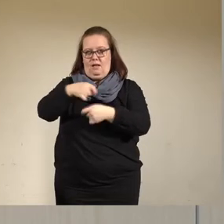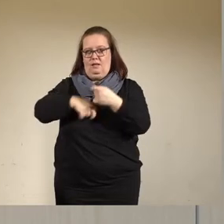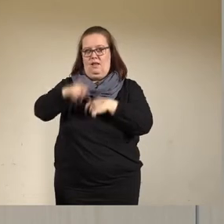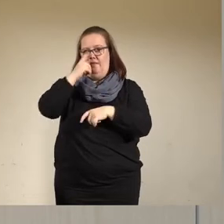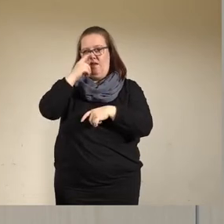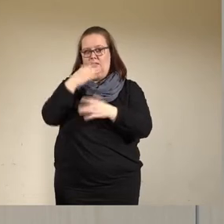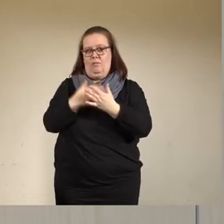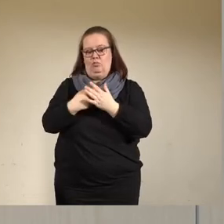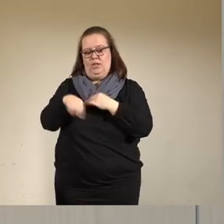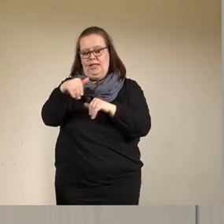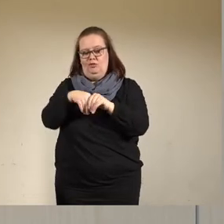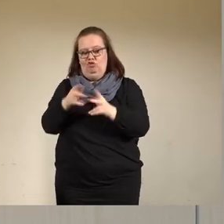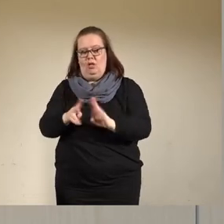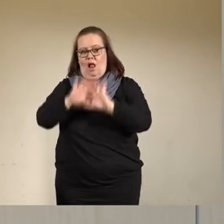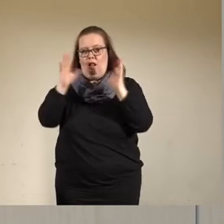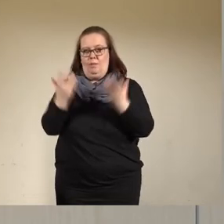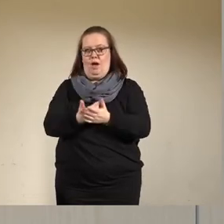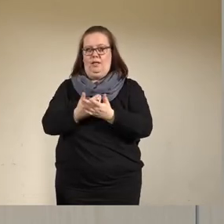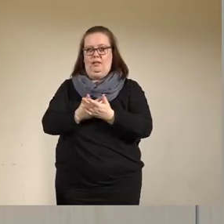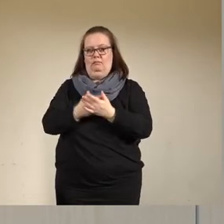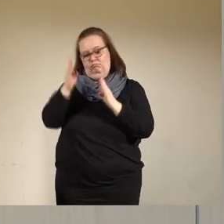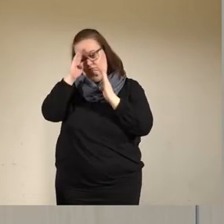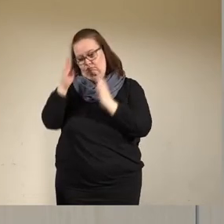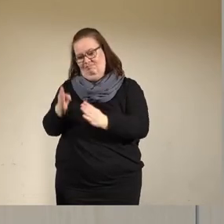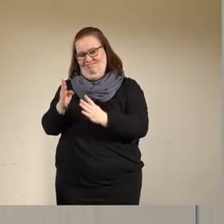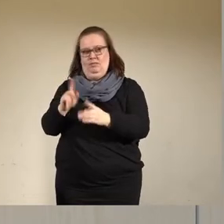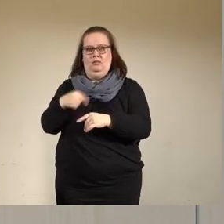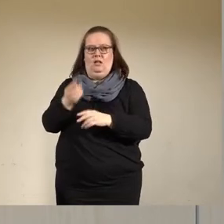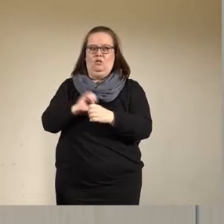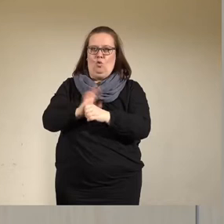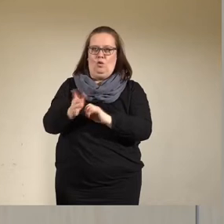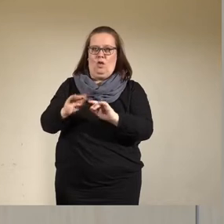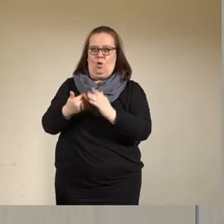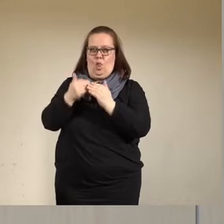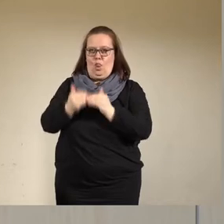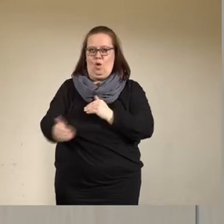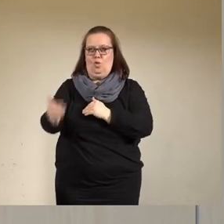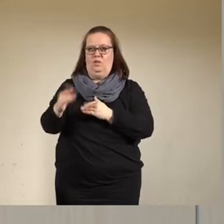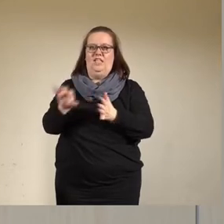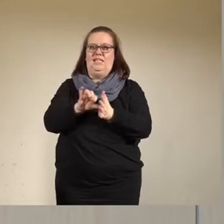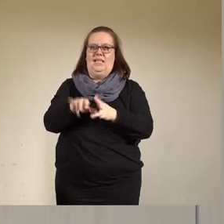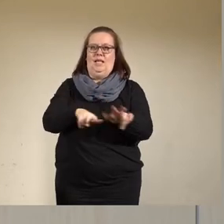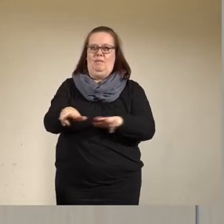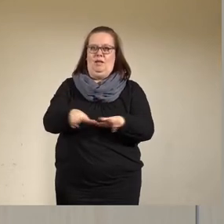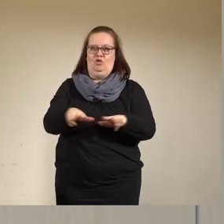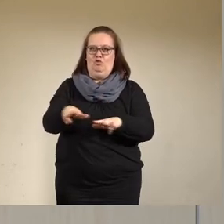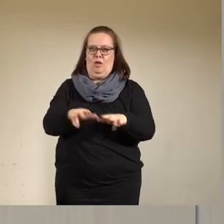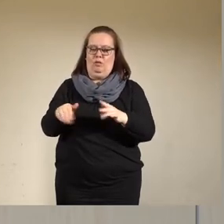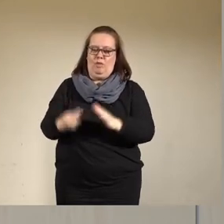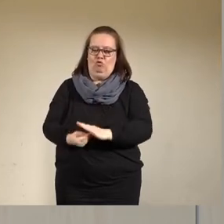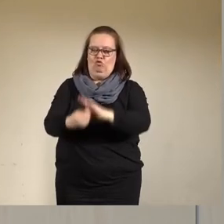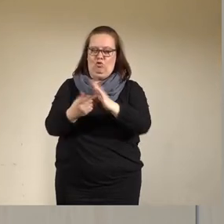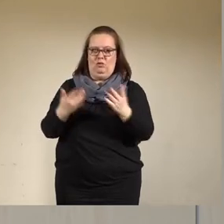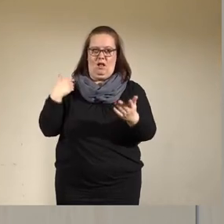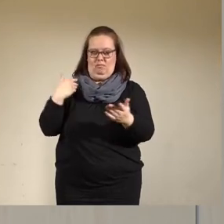im Einzelhandel der Innenstadt insgesamt, wenn er dann nach Corona neu starten soll, indem wir das City Management mehr unterstützen